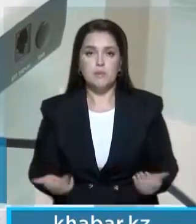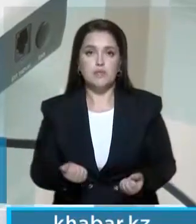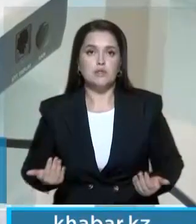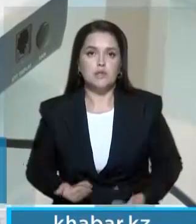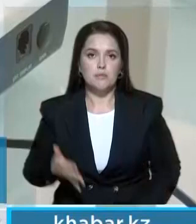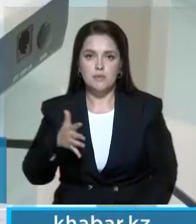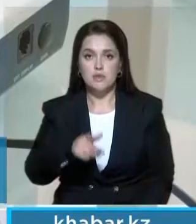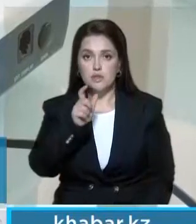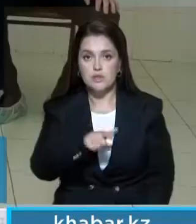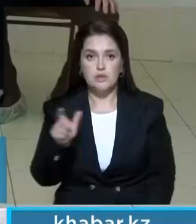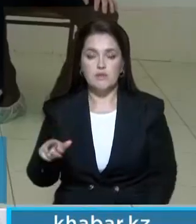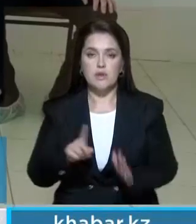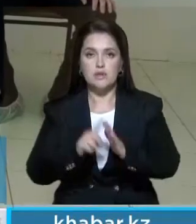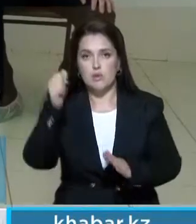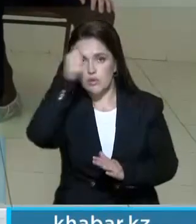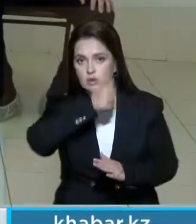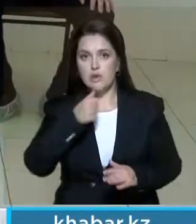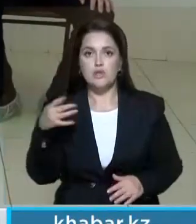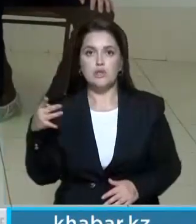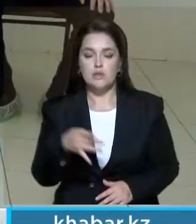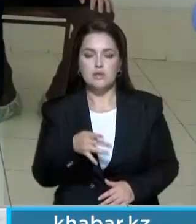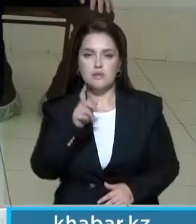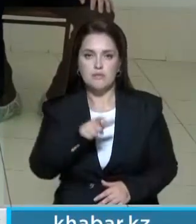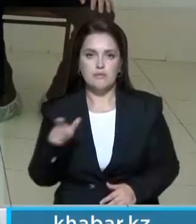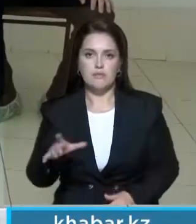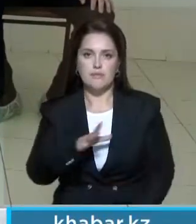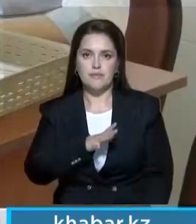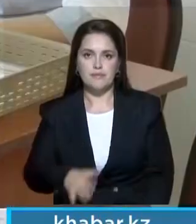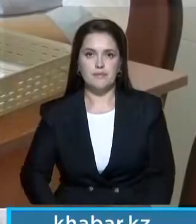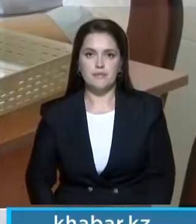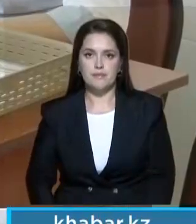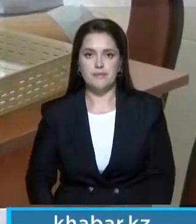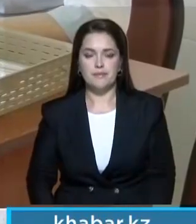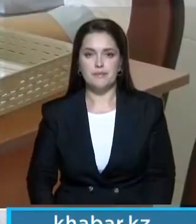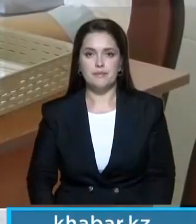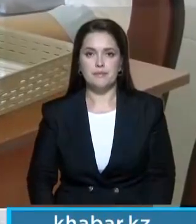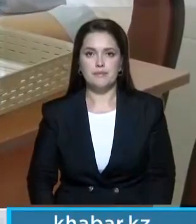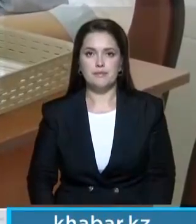5 тысяч человек. С начала этого года донорами стали 4 тысячи жителей региона.